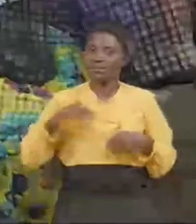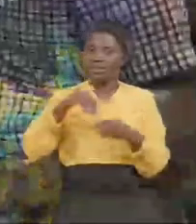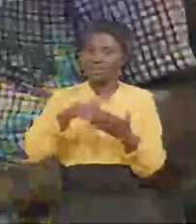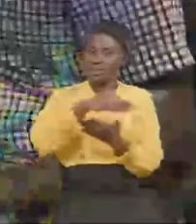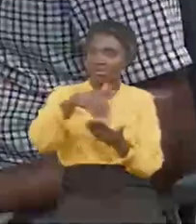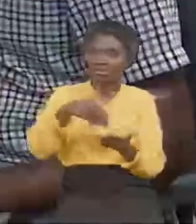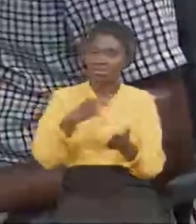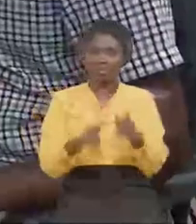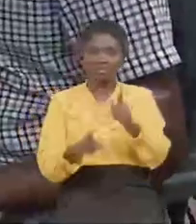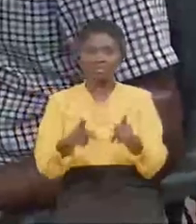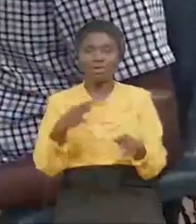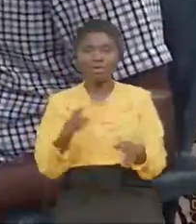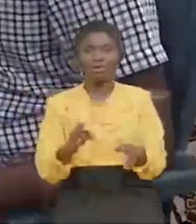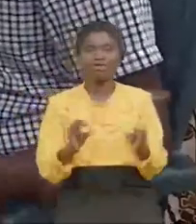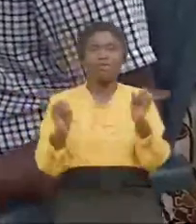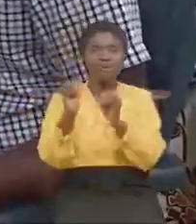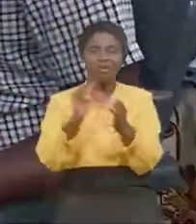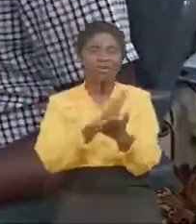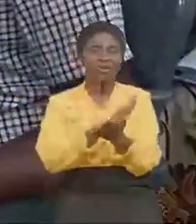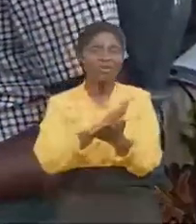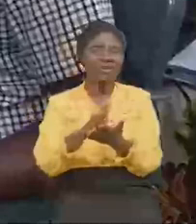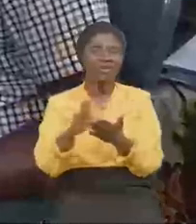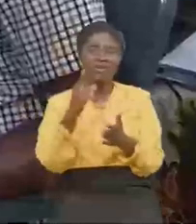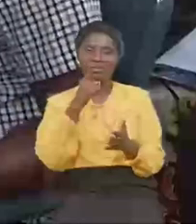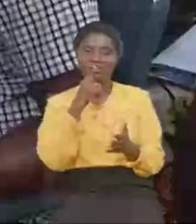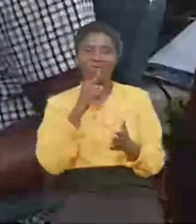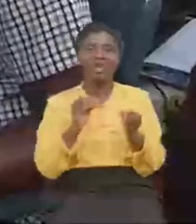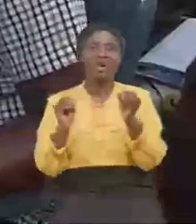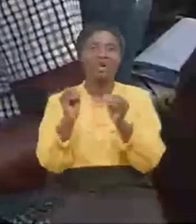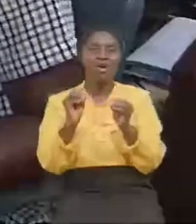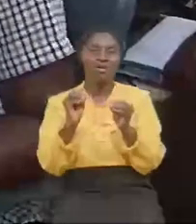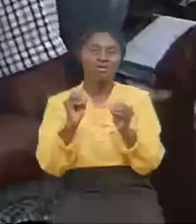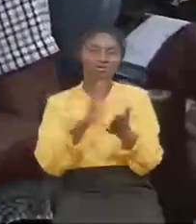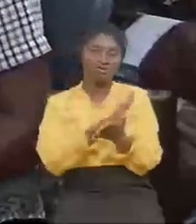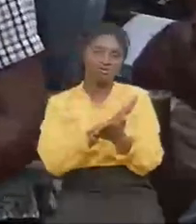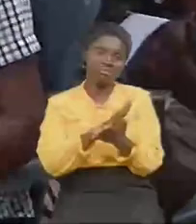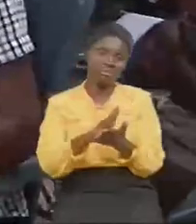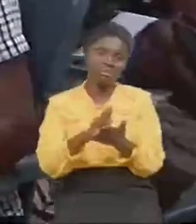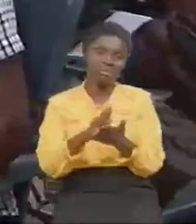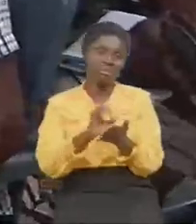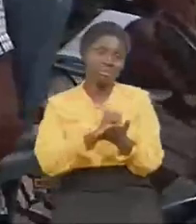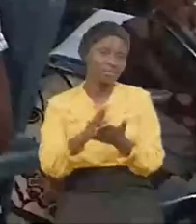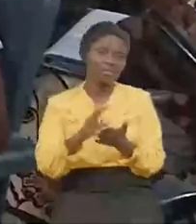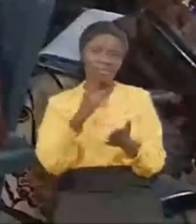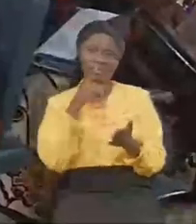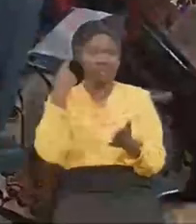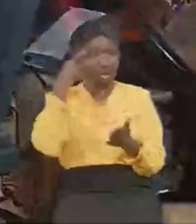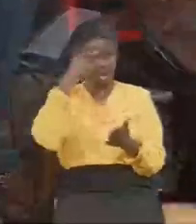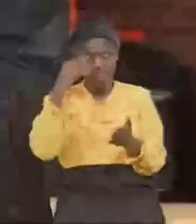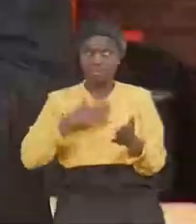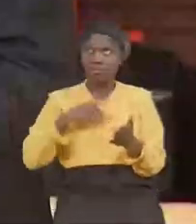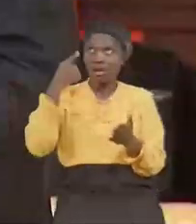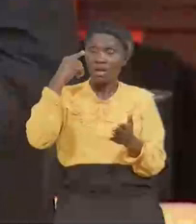sont impures, incirconcis. Et mes yeux ont vu le roi, l'Éternel des